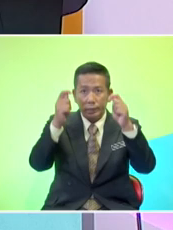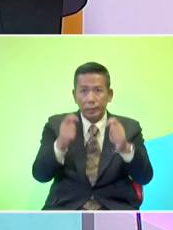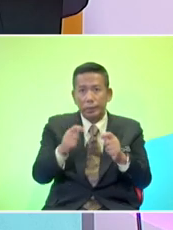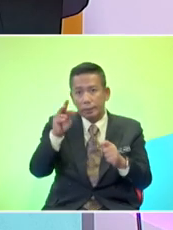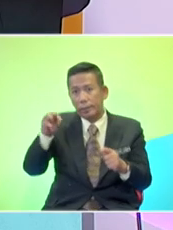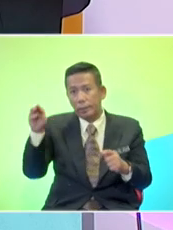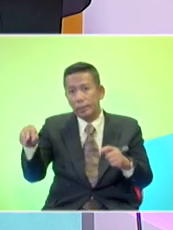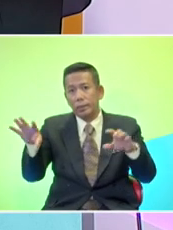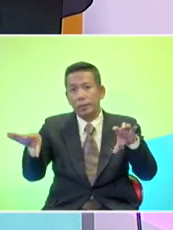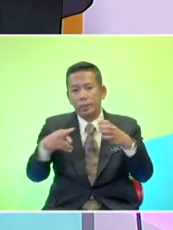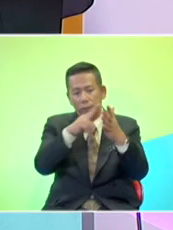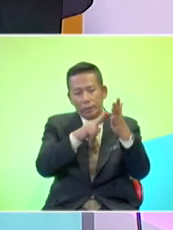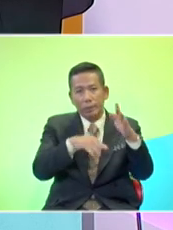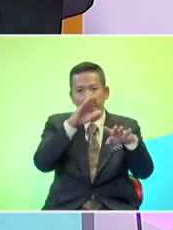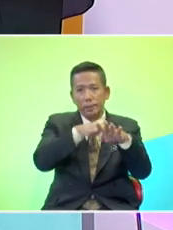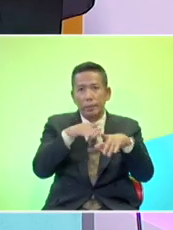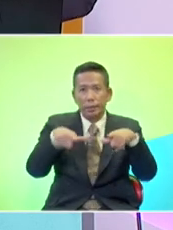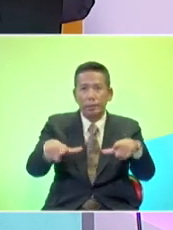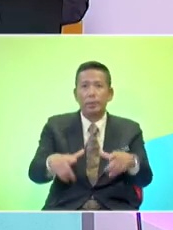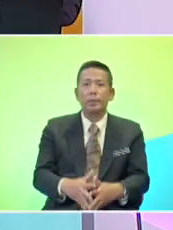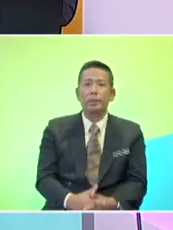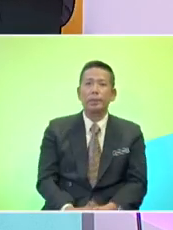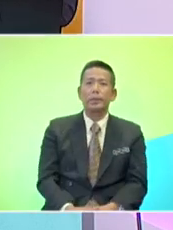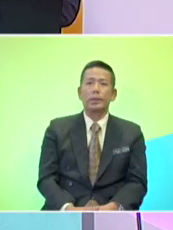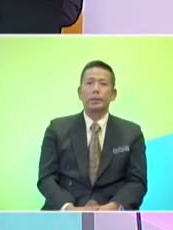ukiran pada blok kayu yang telah disediakan